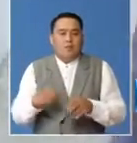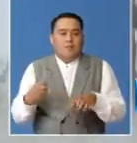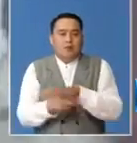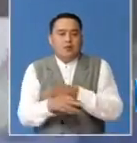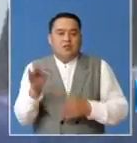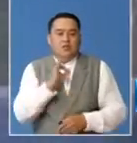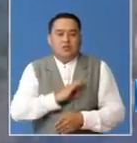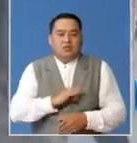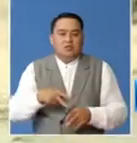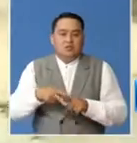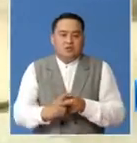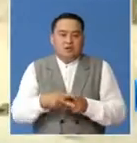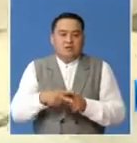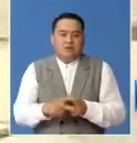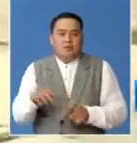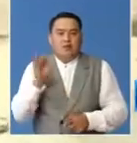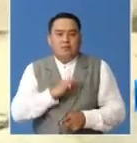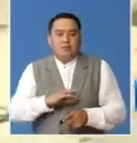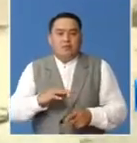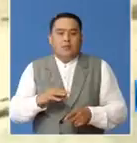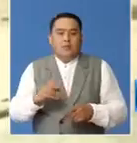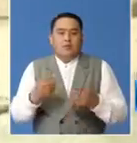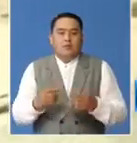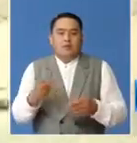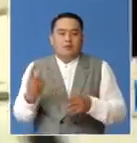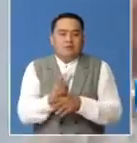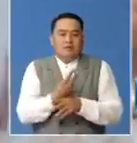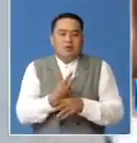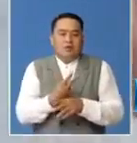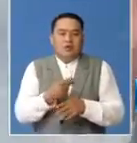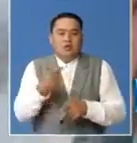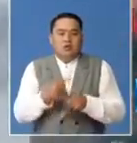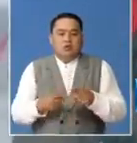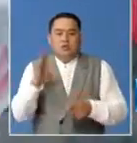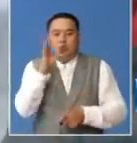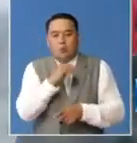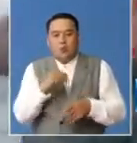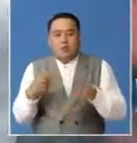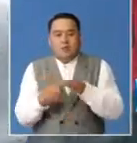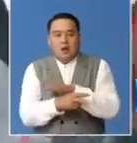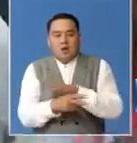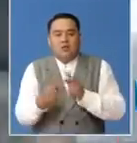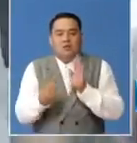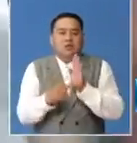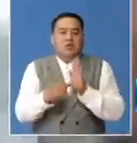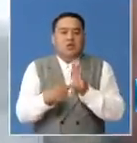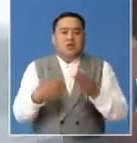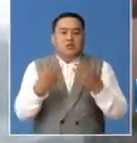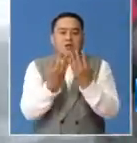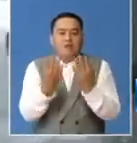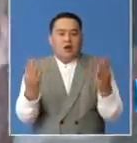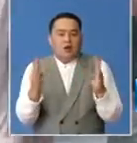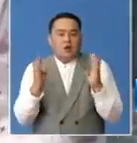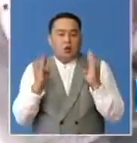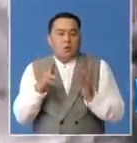использовали инструменты для резки металла, чтобы сделать проход в двойном заборе. Часть из них сумела перелезть через 6-метровую ограду.